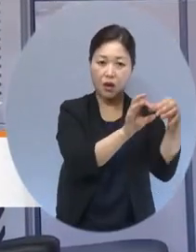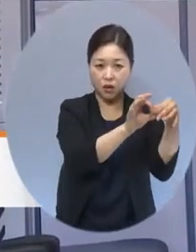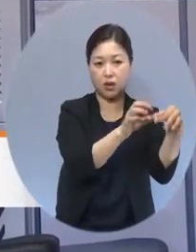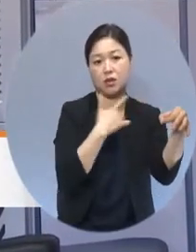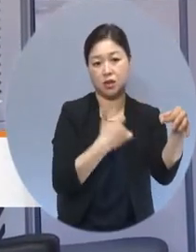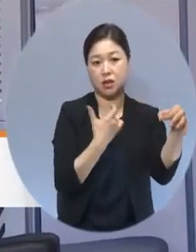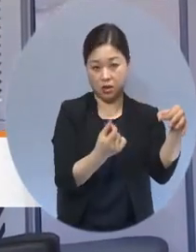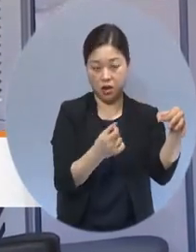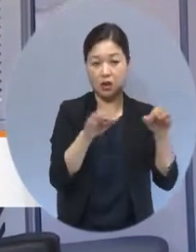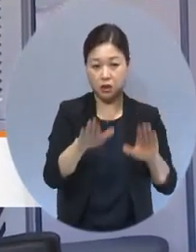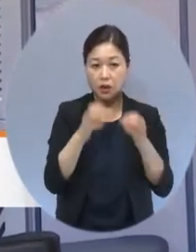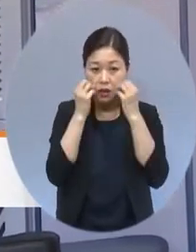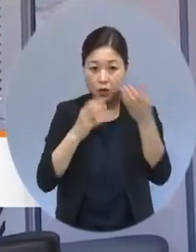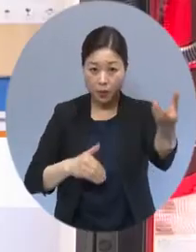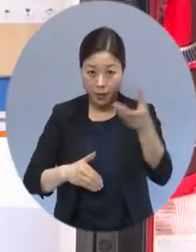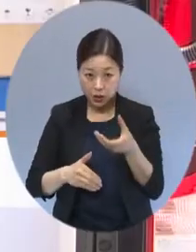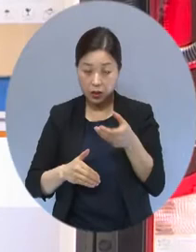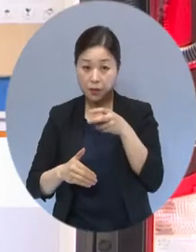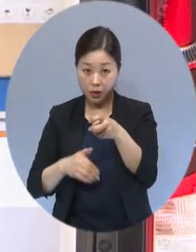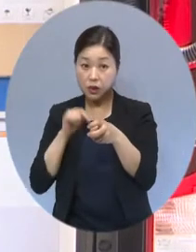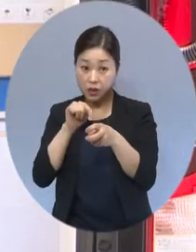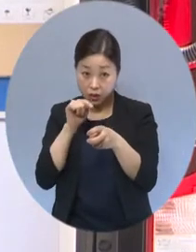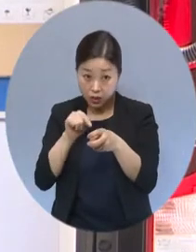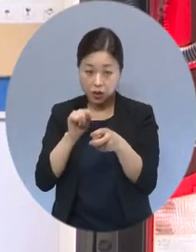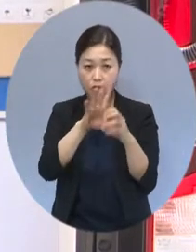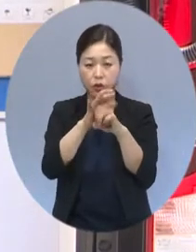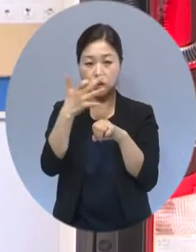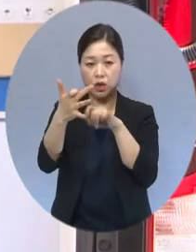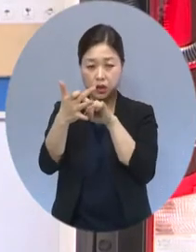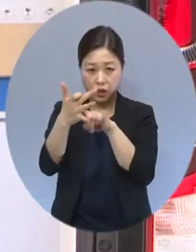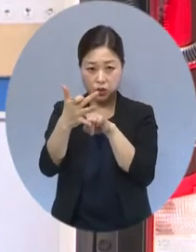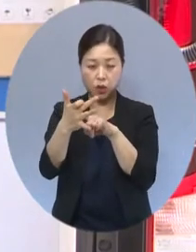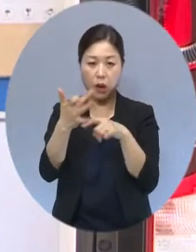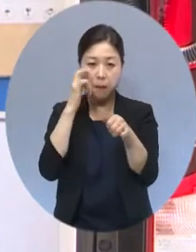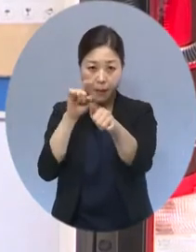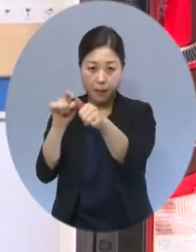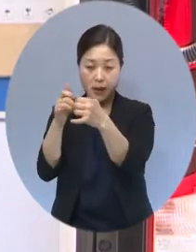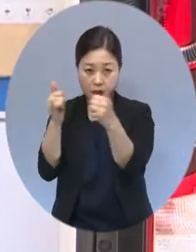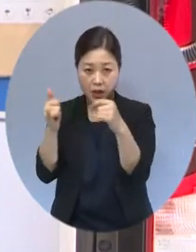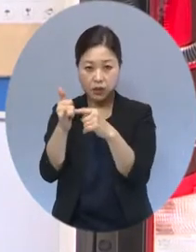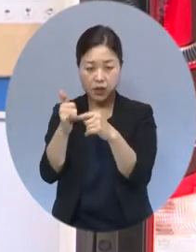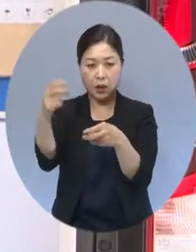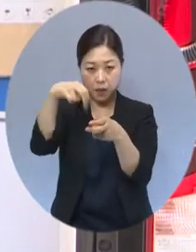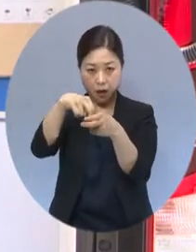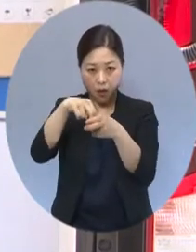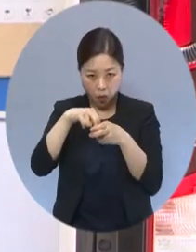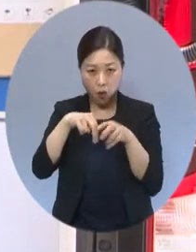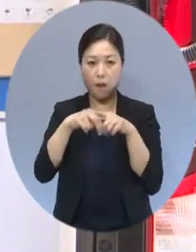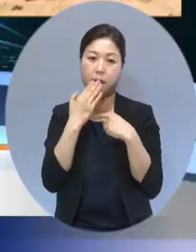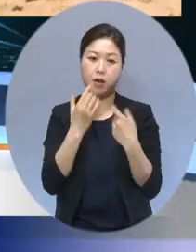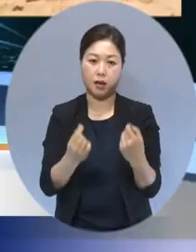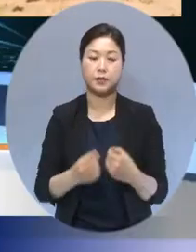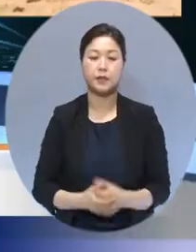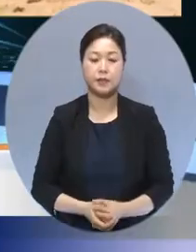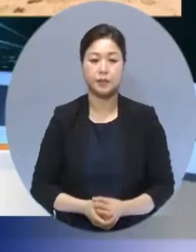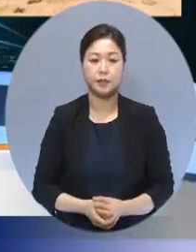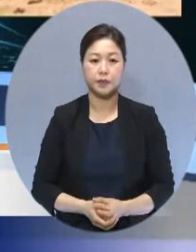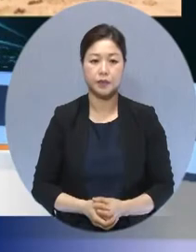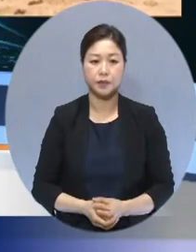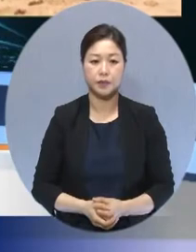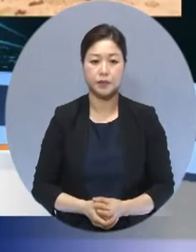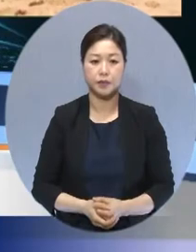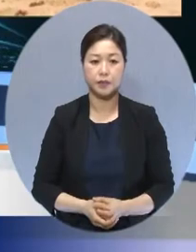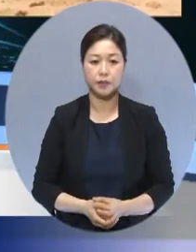음압 구급차를 통해 코로나19 등 신종 감염병 환자의 이송 체계를 개선할 수 있게 됐습니다.